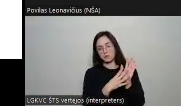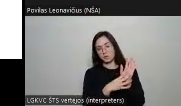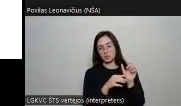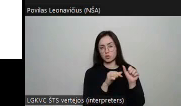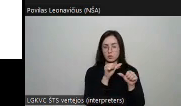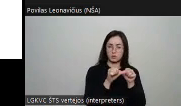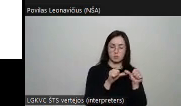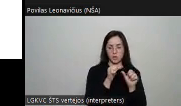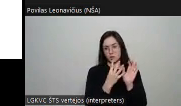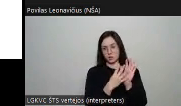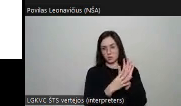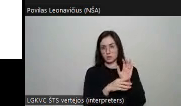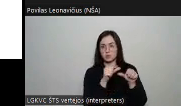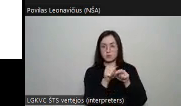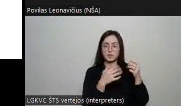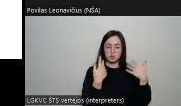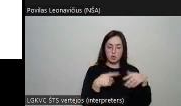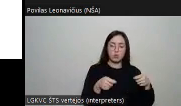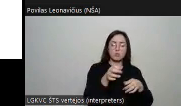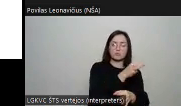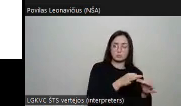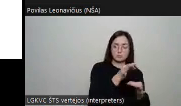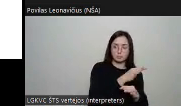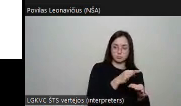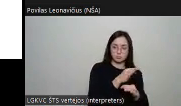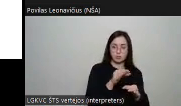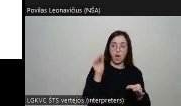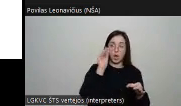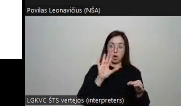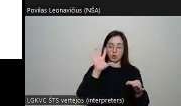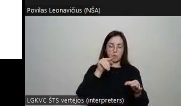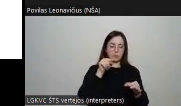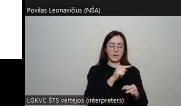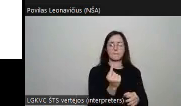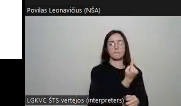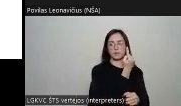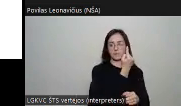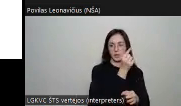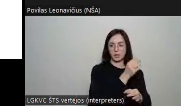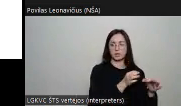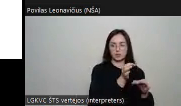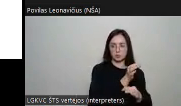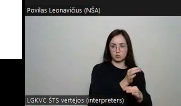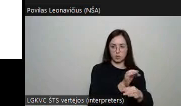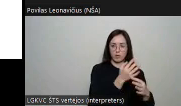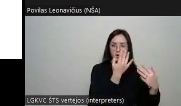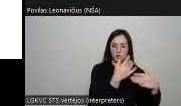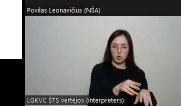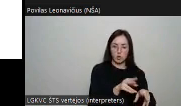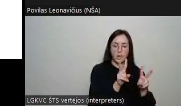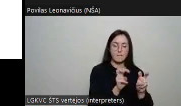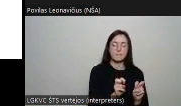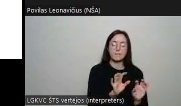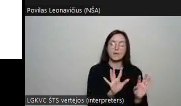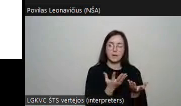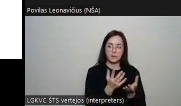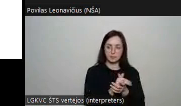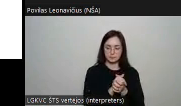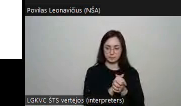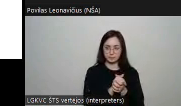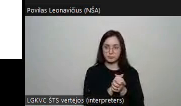90-ais metais jau kalbėjo apie tai vieni pirmųjų Europoje ir jie tą įvardino fenomenais